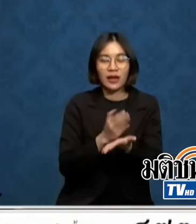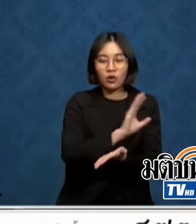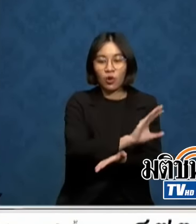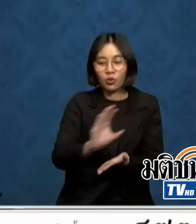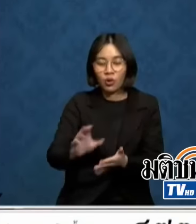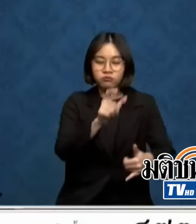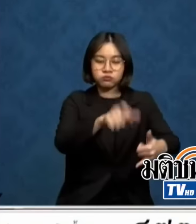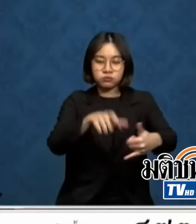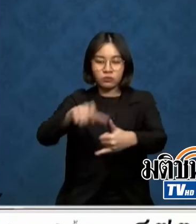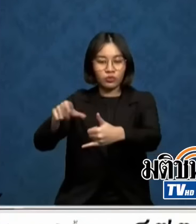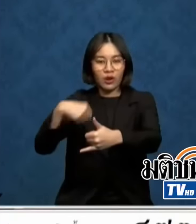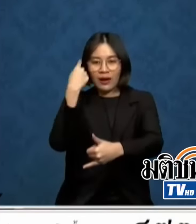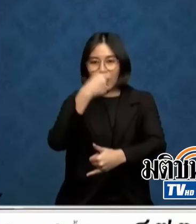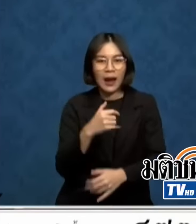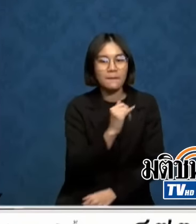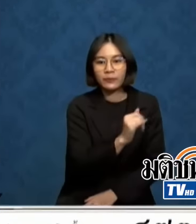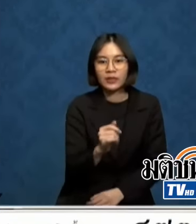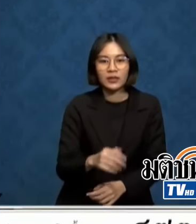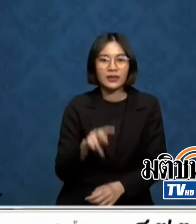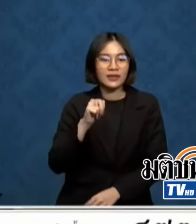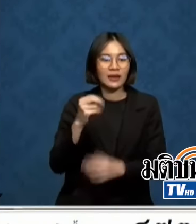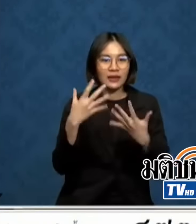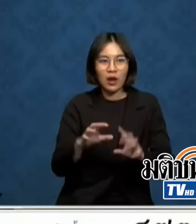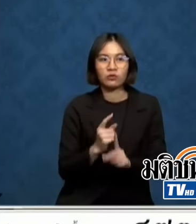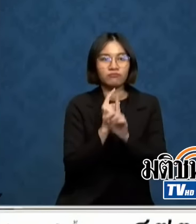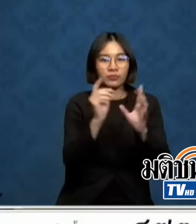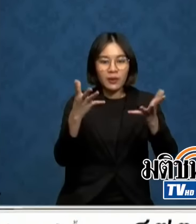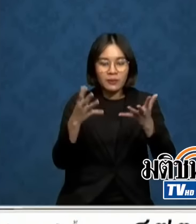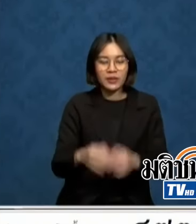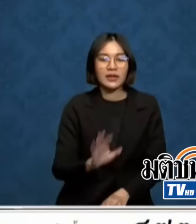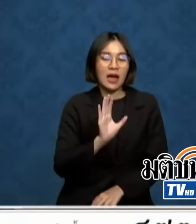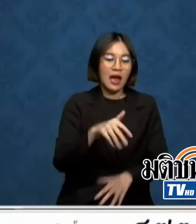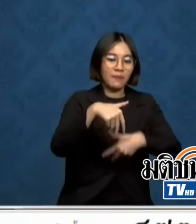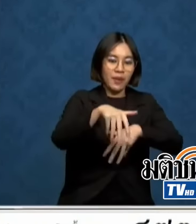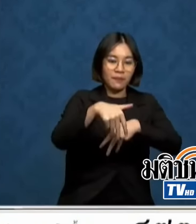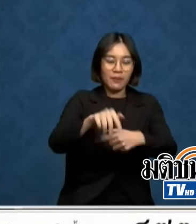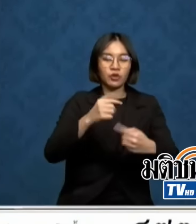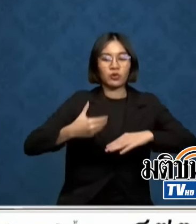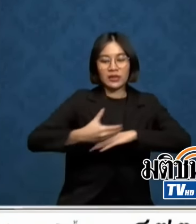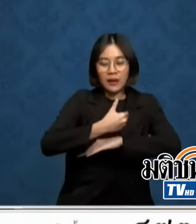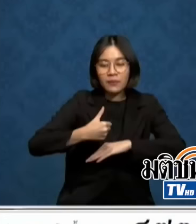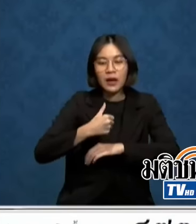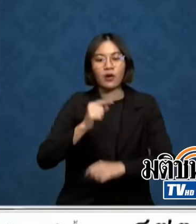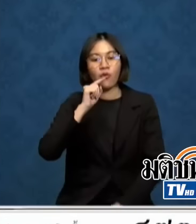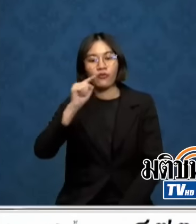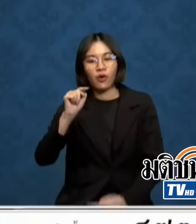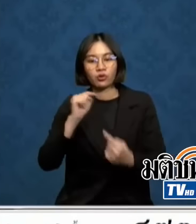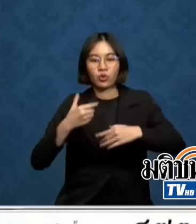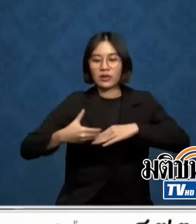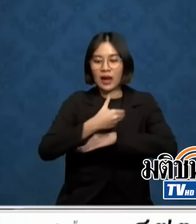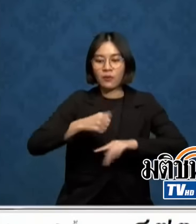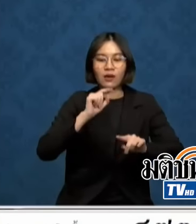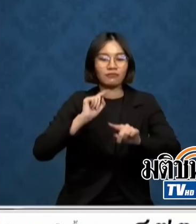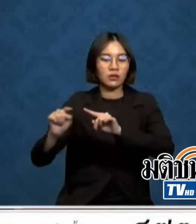บุคคลที่ไม่ไปรายงานตัวตามที่กำหนดการห้ามชุมนุมทางการเมืองการดำเนินคดีทางการเมืองต่อ